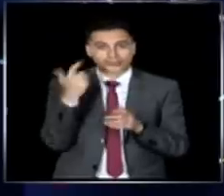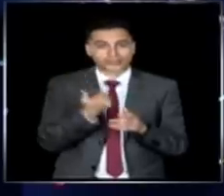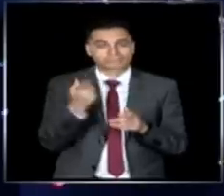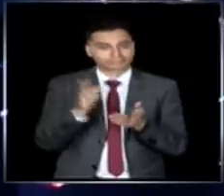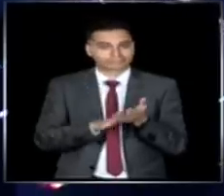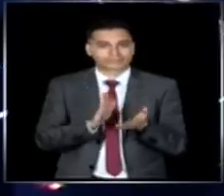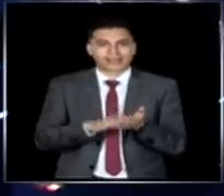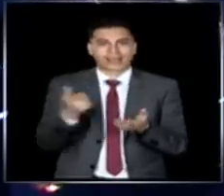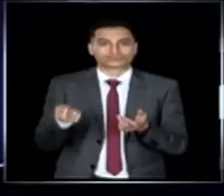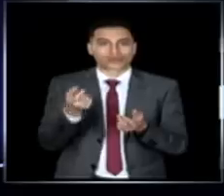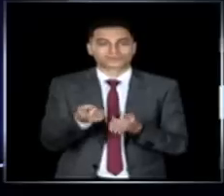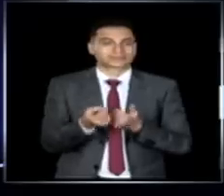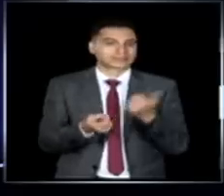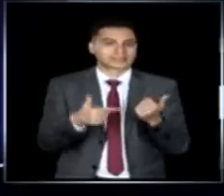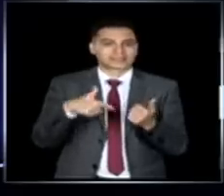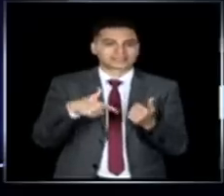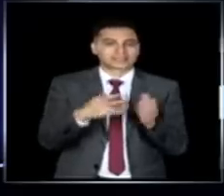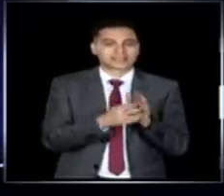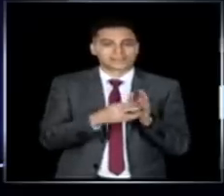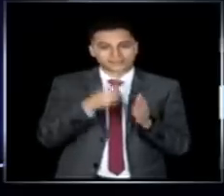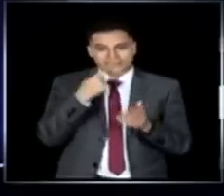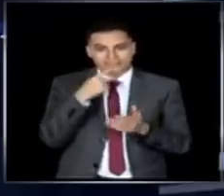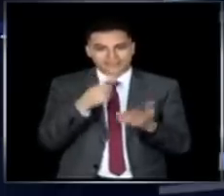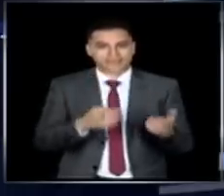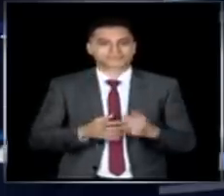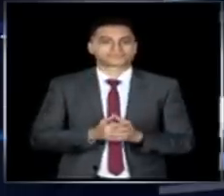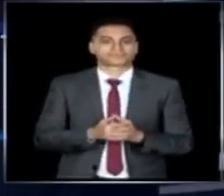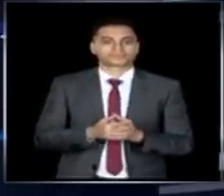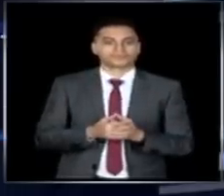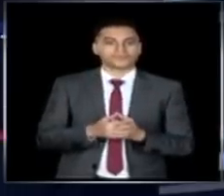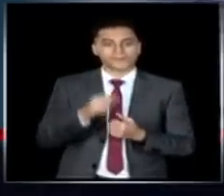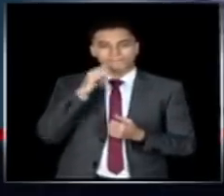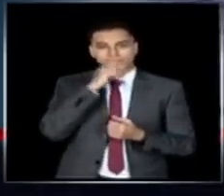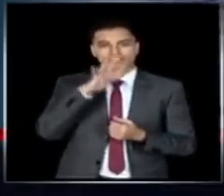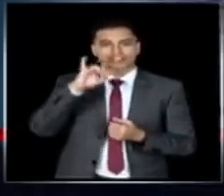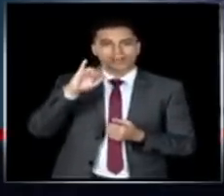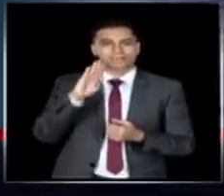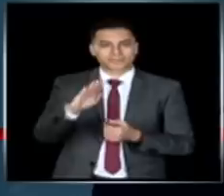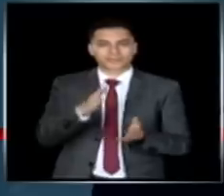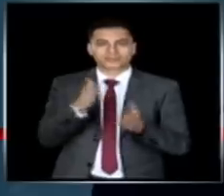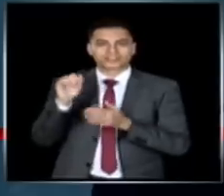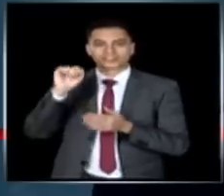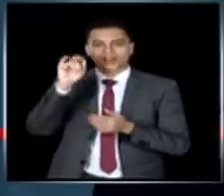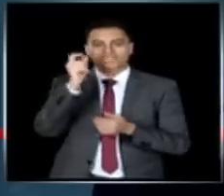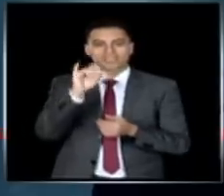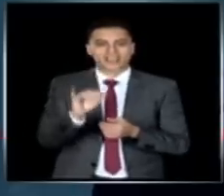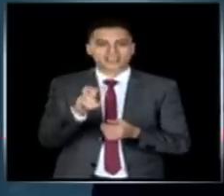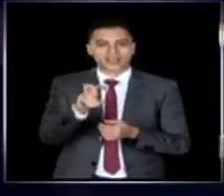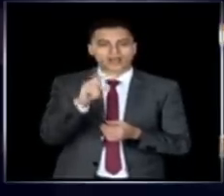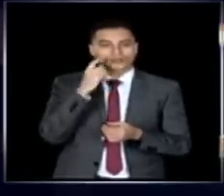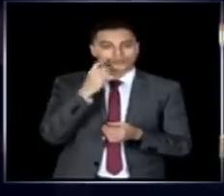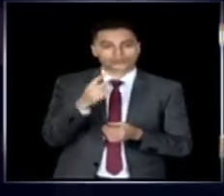شمس، 60 جامعة اسكندرية. شمس وصفية، صفية